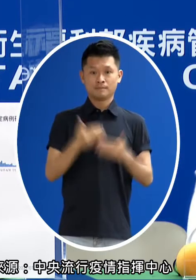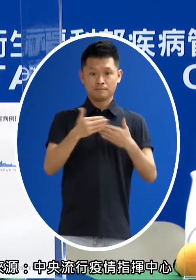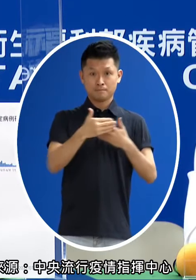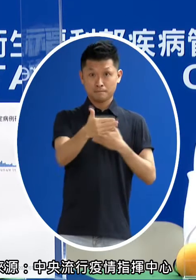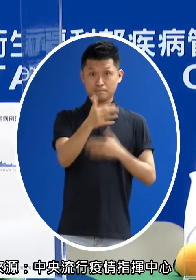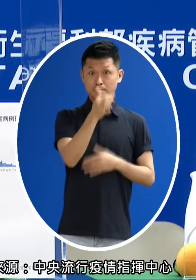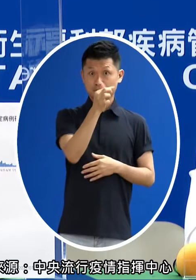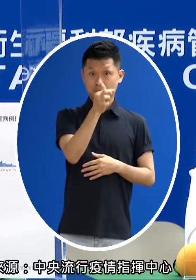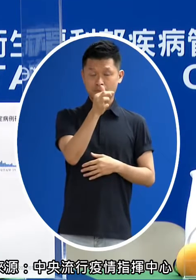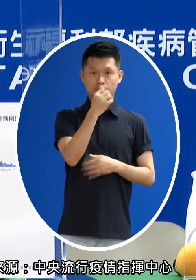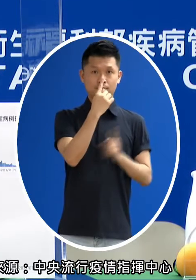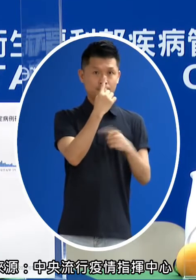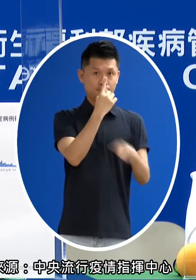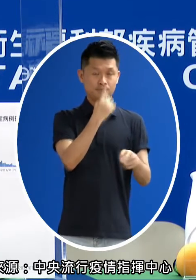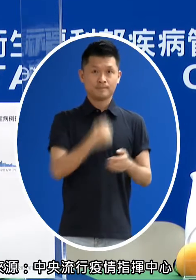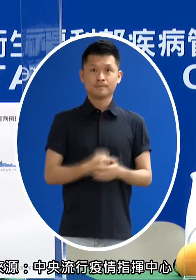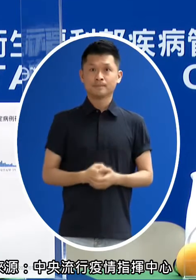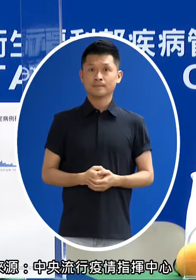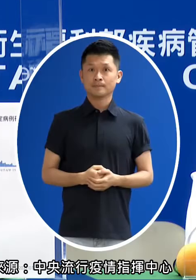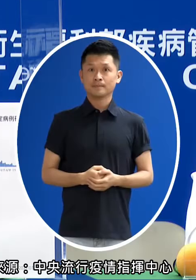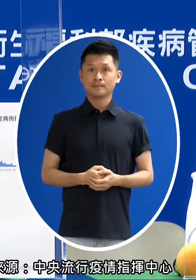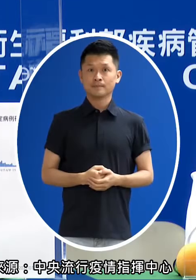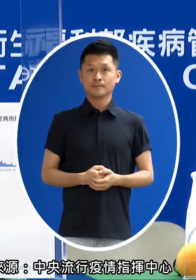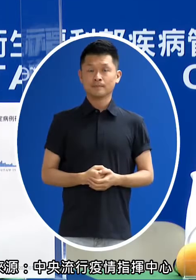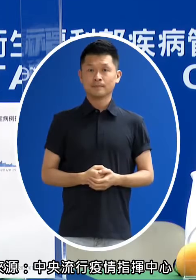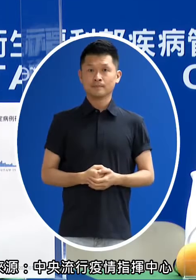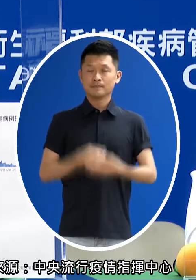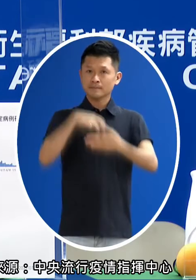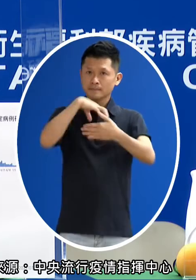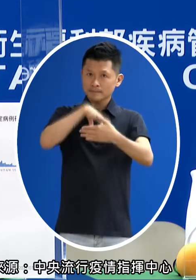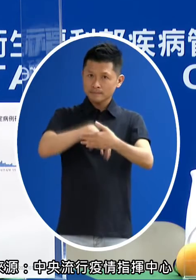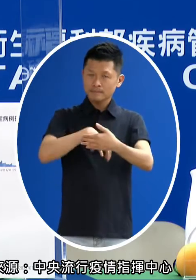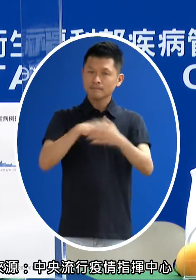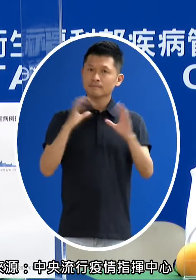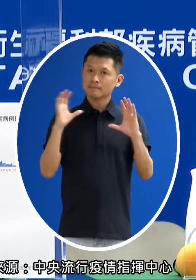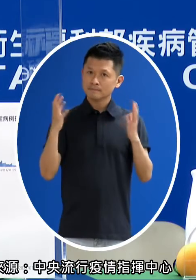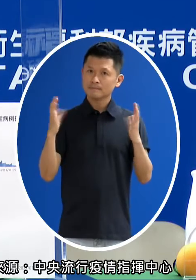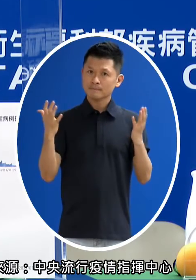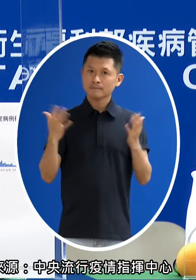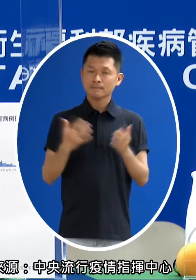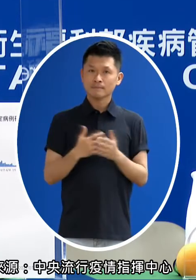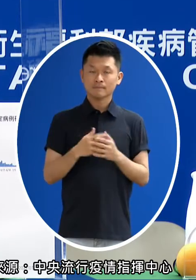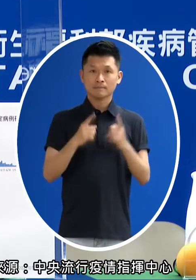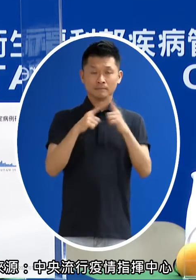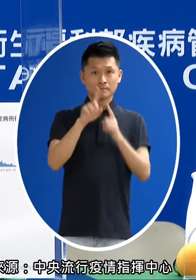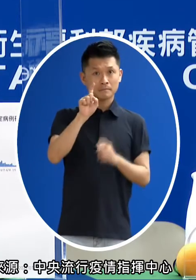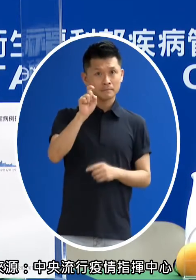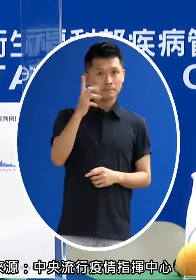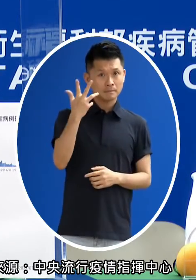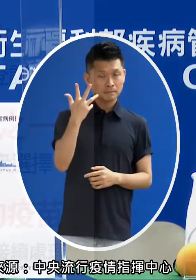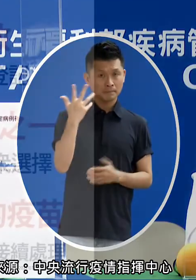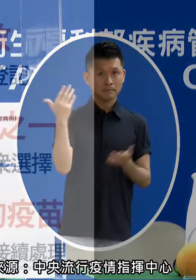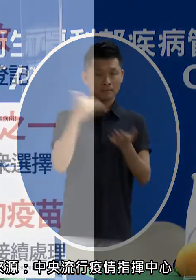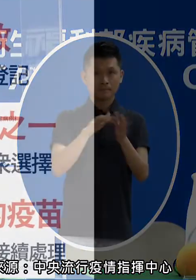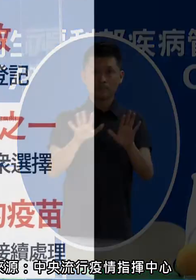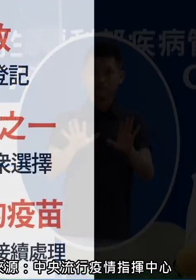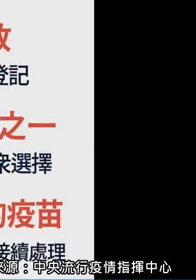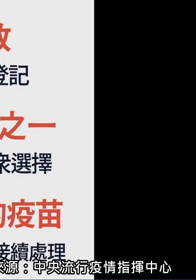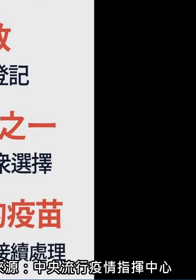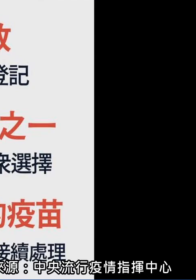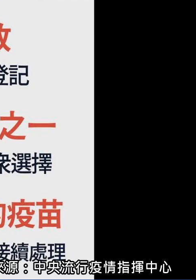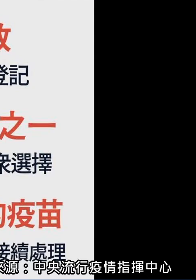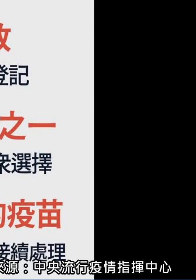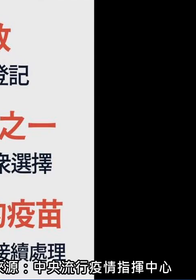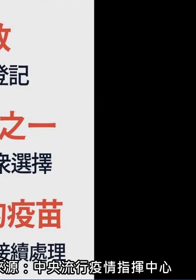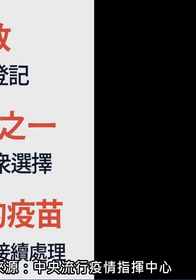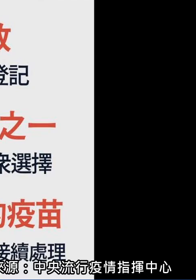那死亡的个案没有，主要是台北新北市8例，台北市6例，桃园市3例，高雄市1例。 国产疫